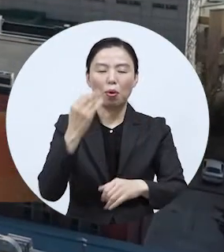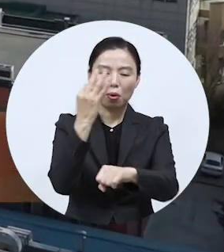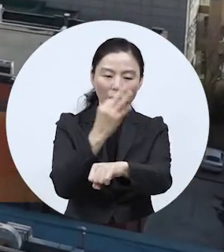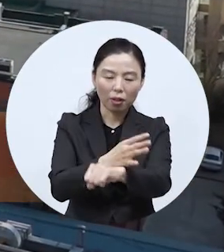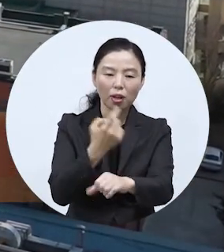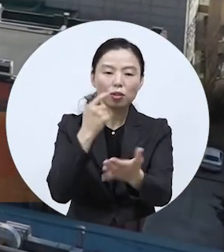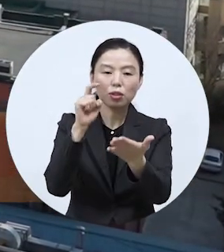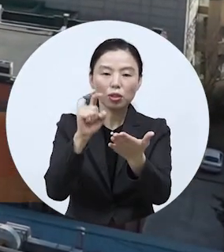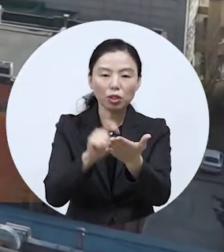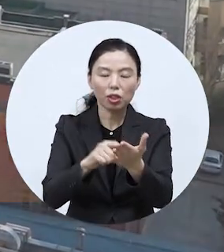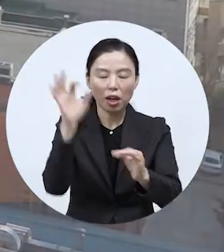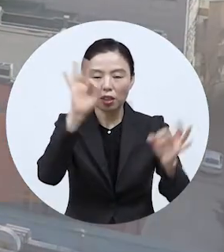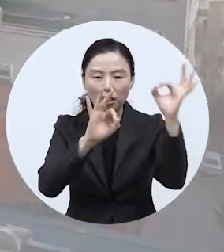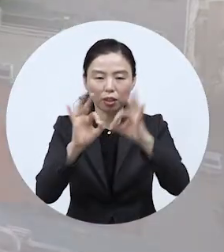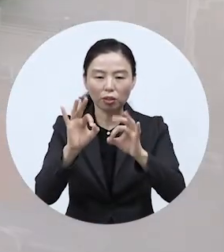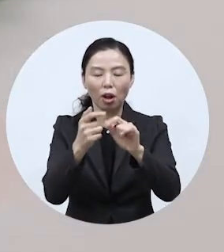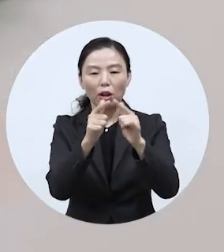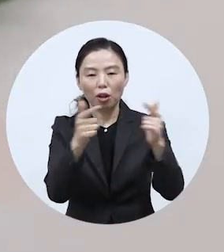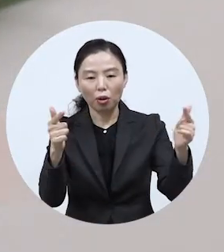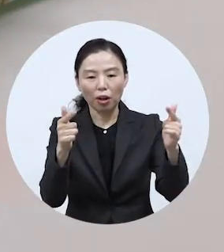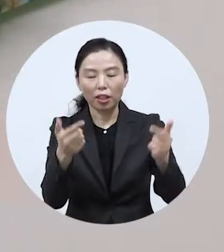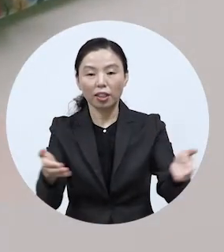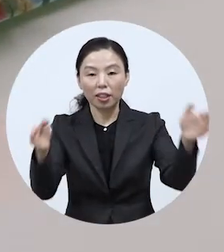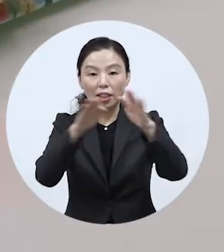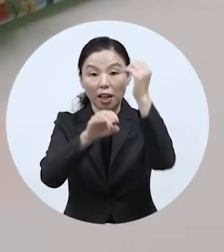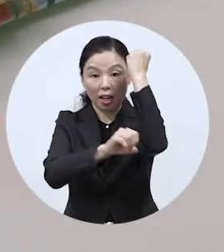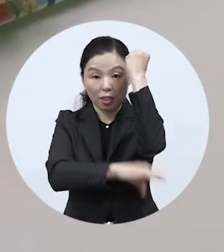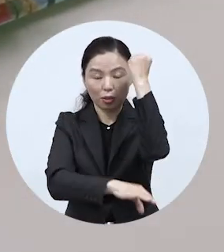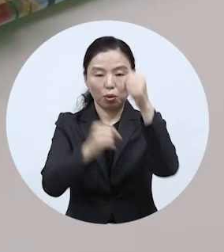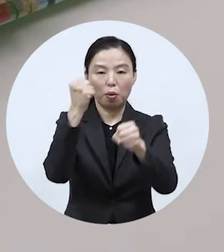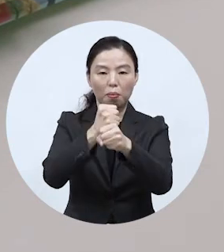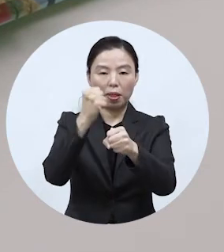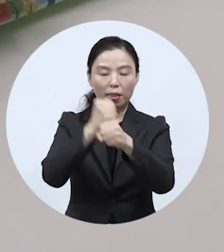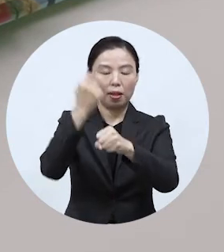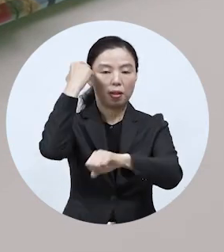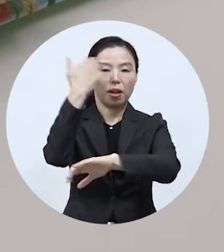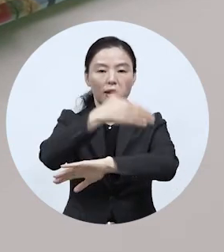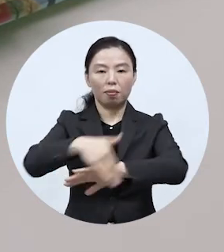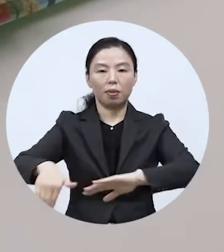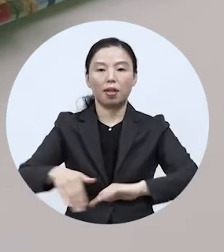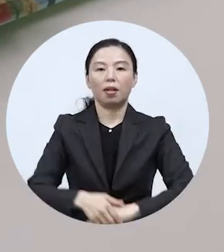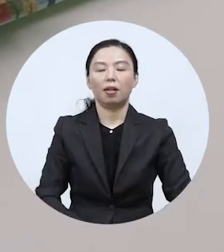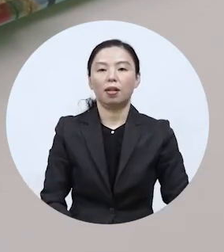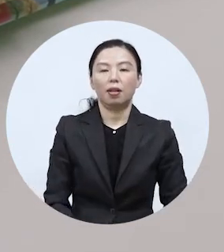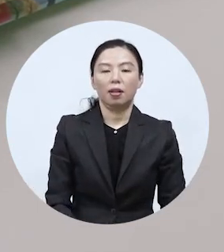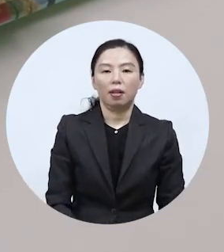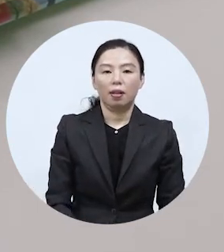편리하고 쉽게 찾을 수 있는 다양한 인프라를 만들어 제공할 것입니다